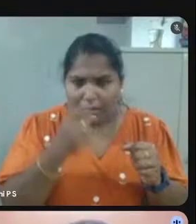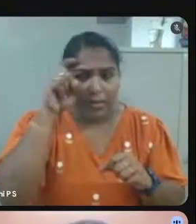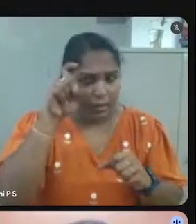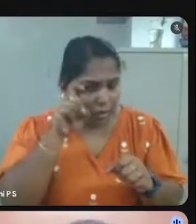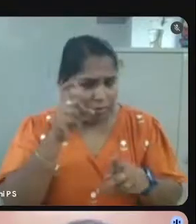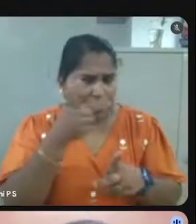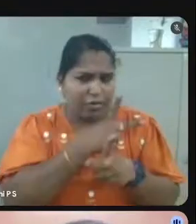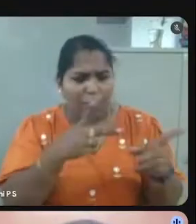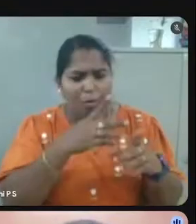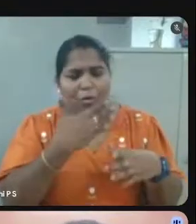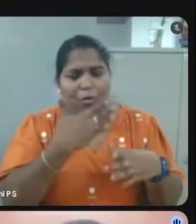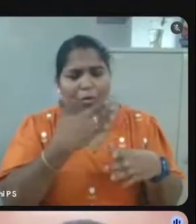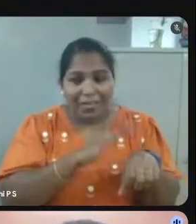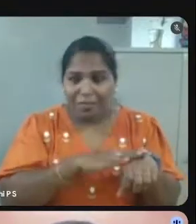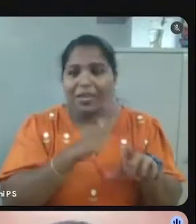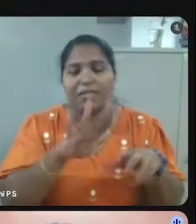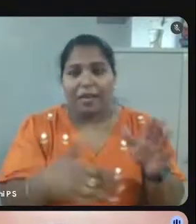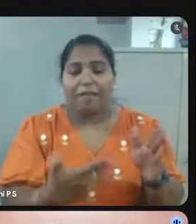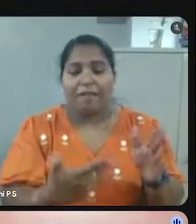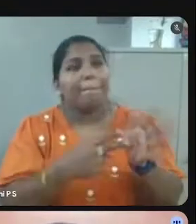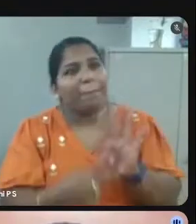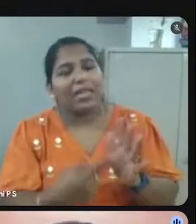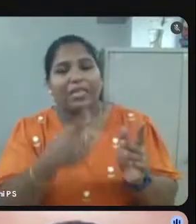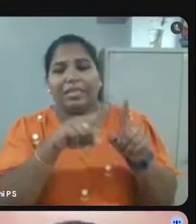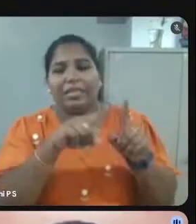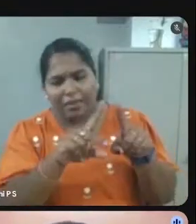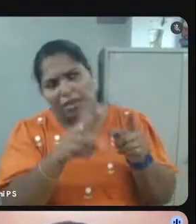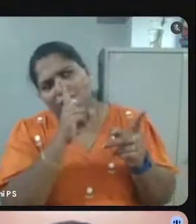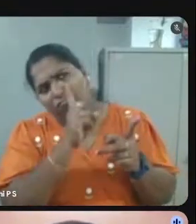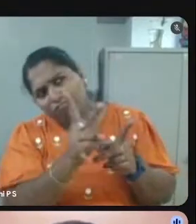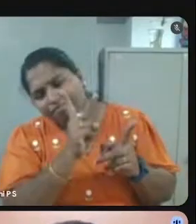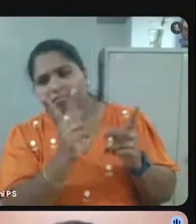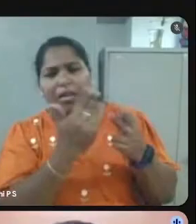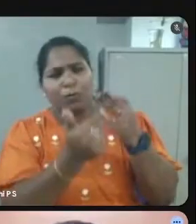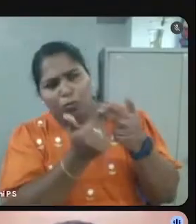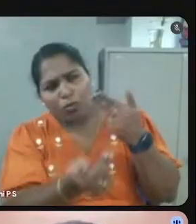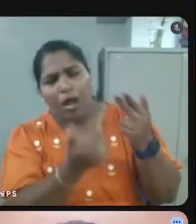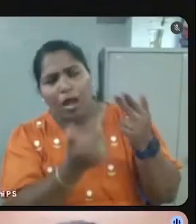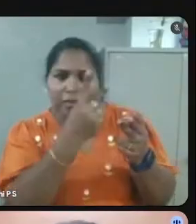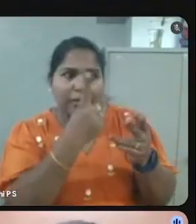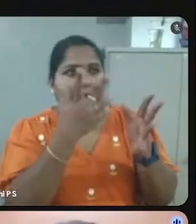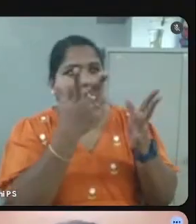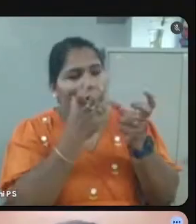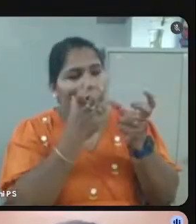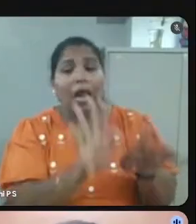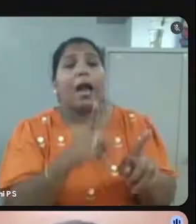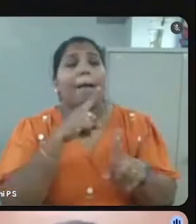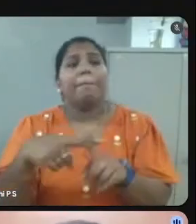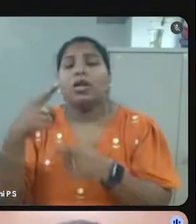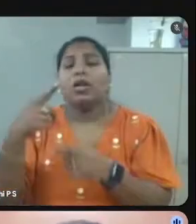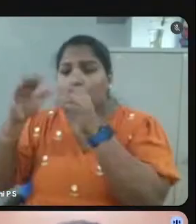കുറച്ച് എക്സ്പീരിയൻസ് ചെയ്യുന്നുണ്ട്. അവർ സിനിമയിൽ കൂടിയാണെങ്കിലും ബാക്കിയുള്ളവർ ചെയ്യുന്നത് കണ്ട് അങ്ങനെ പല കാര്യങ്ങൾ എക്സ്പീരിയൻസ് ചെയ്യുന്നുണ്ട്. പക്ഷെ ഓട്ടിസം ഉള്ളവർക്ക്